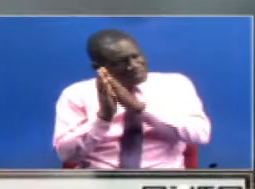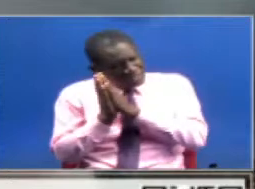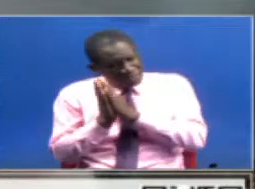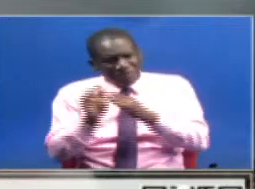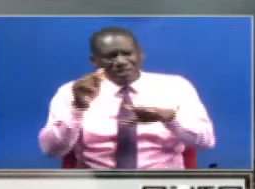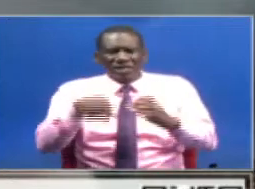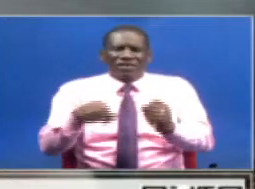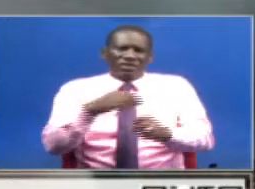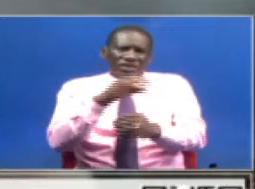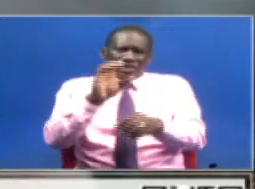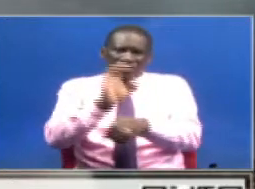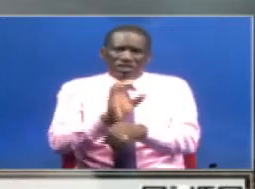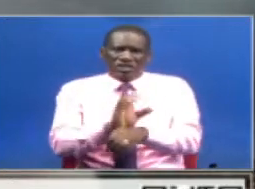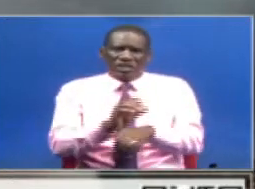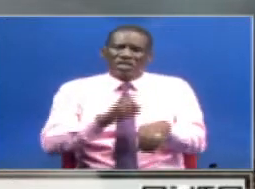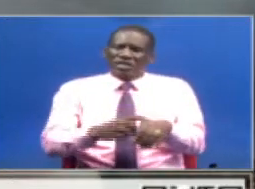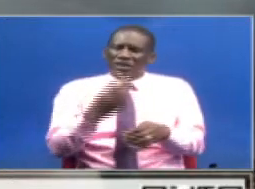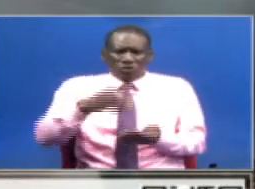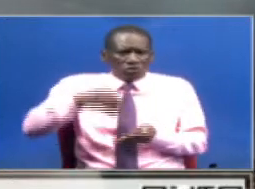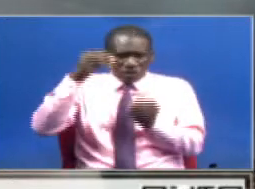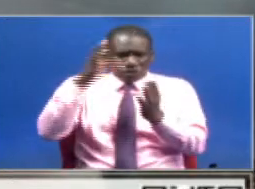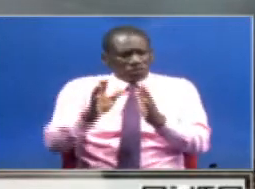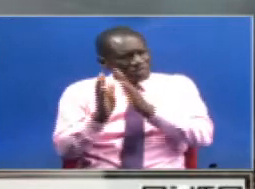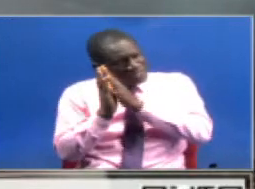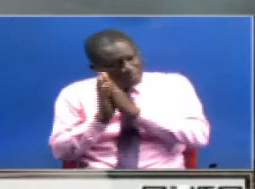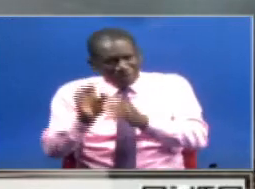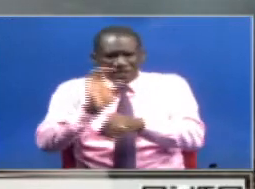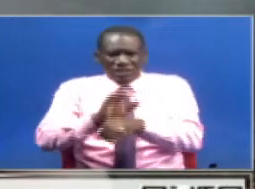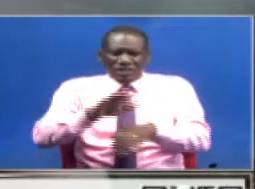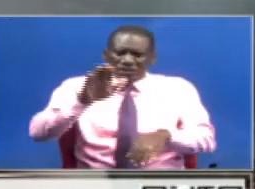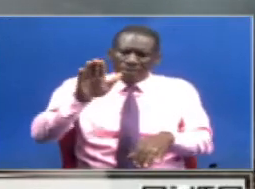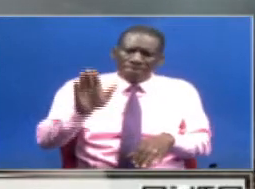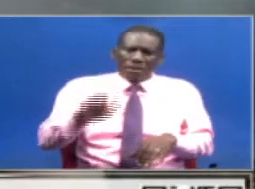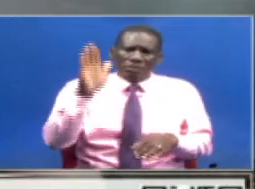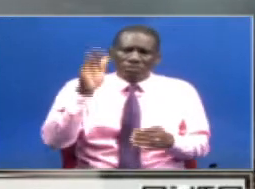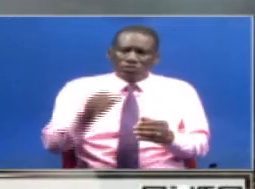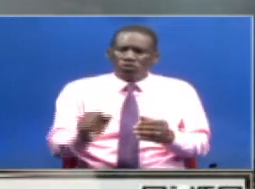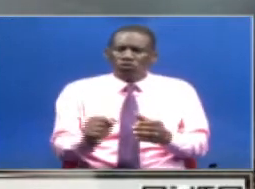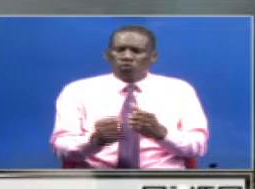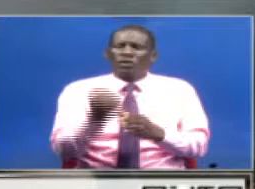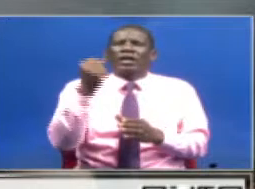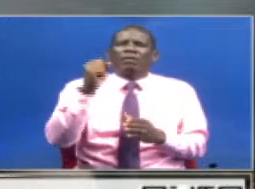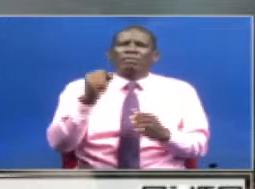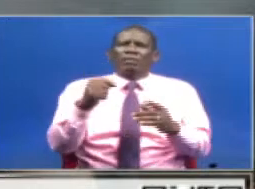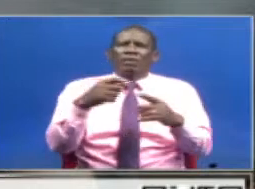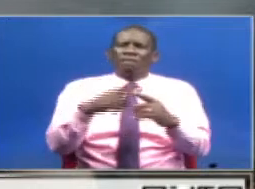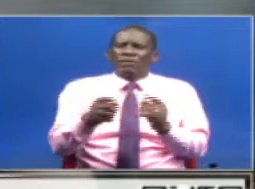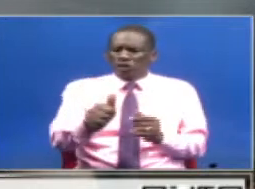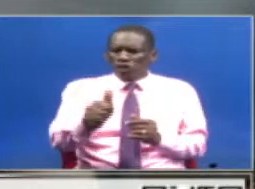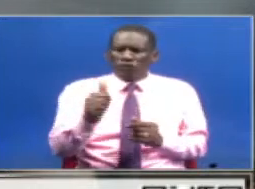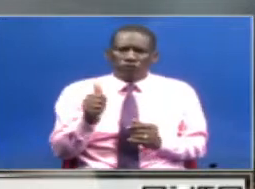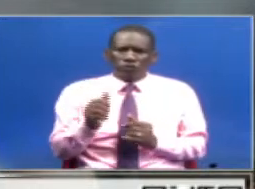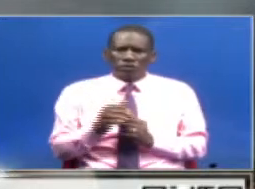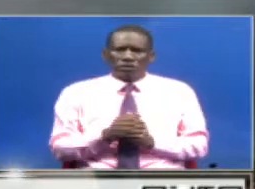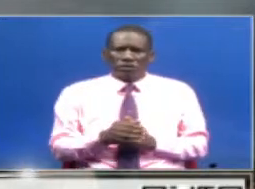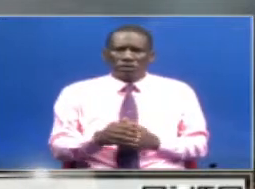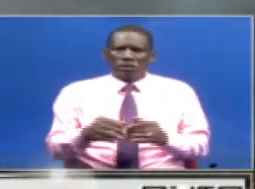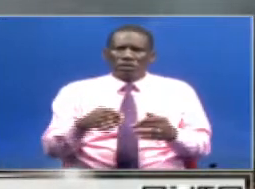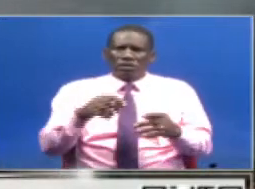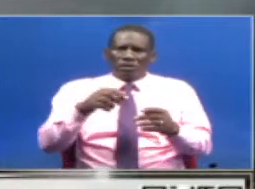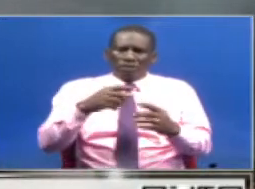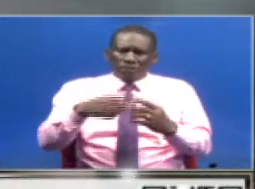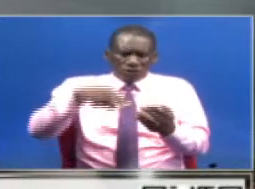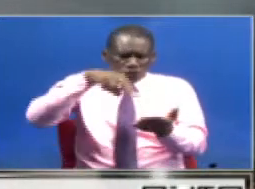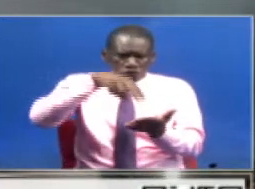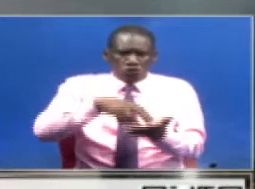kanisani. When he saw the student sleeping, he tapped her to wake up, but she refused. That she stood up